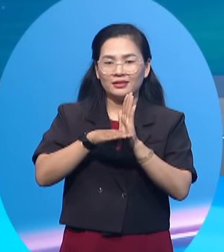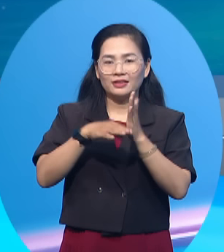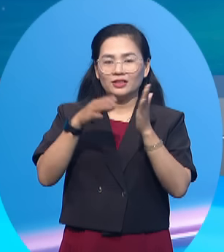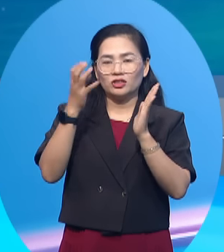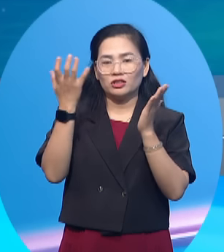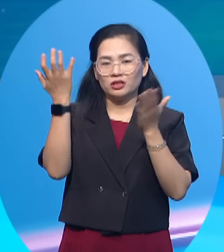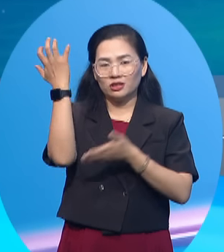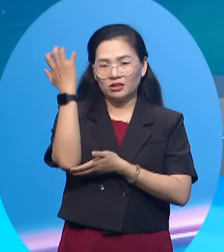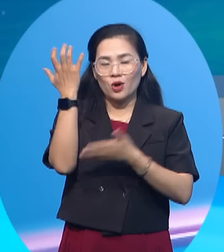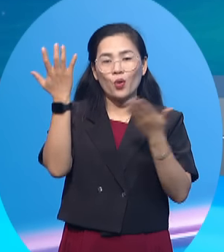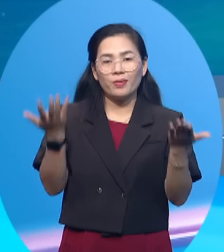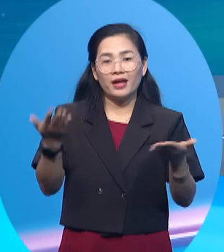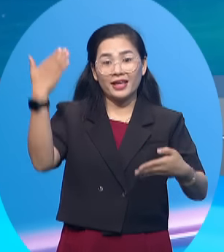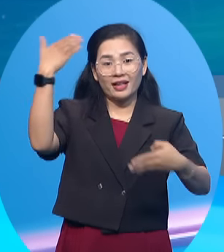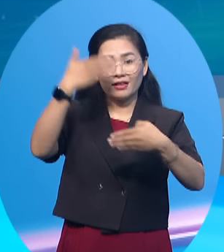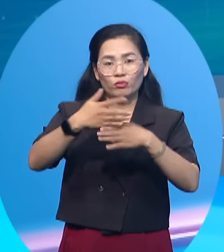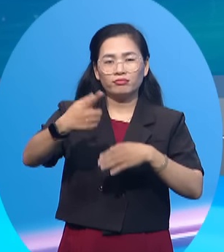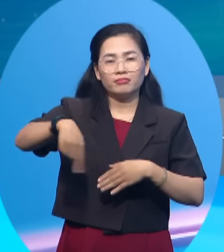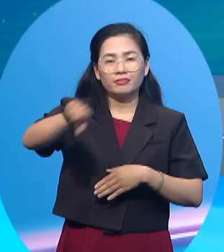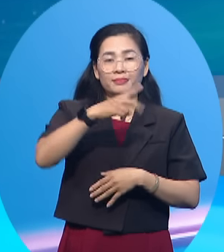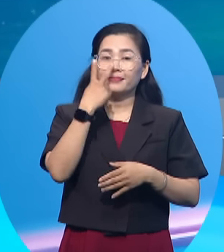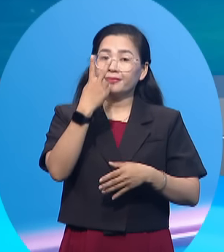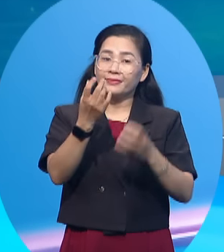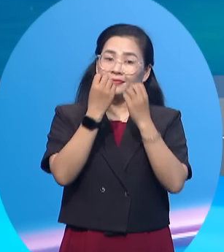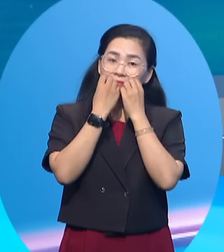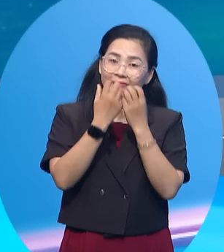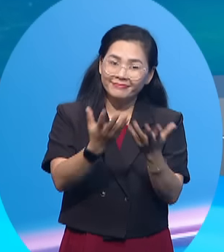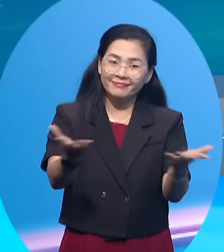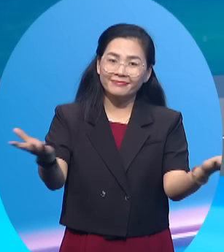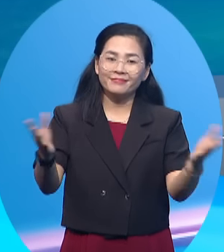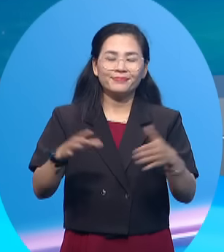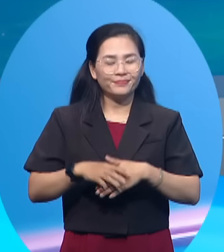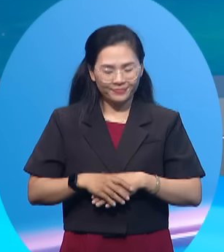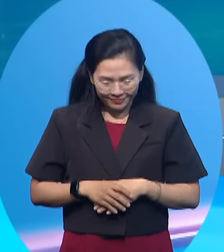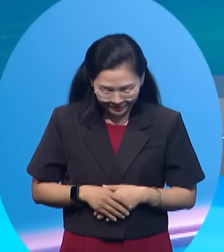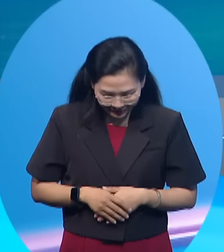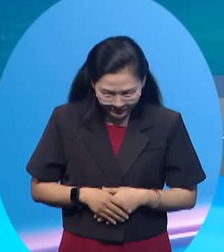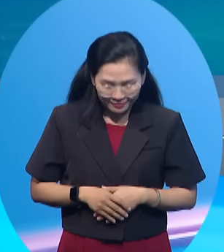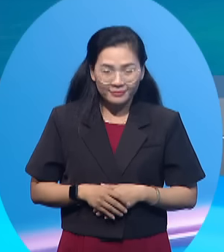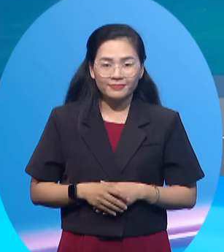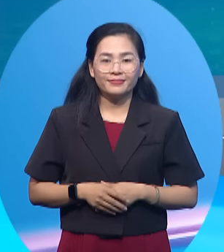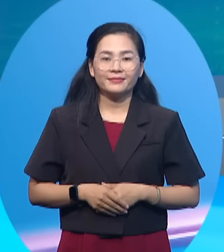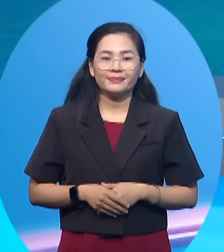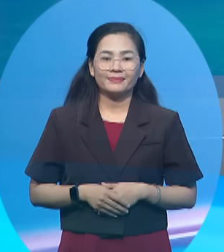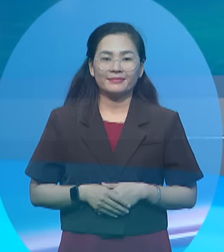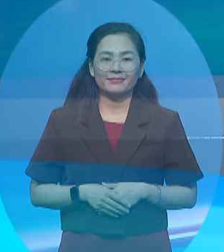buổi trưa của Đài Truyền hình Thành phố Hồ Chí Minh. Chân thành cảm ơn sự quan tâm theo dõi của quý vị. Xin kính chào tạm biệt.